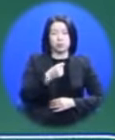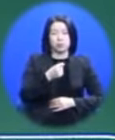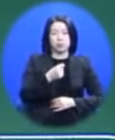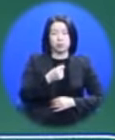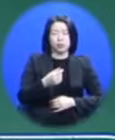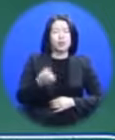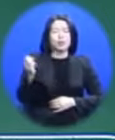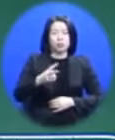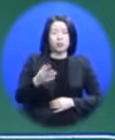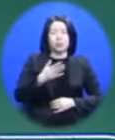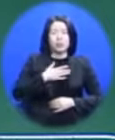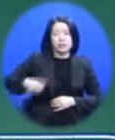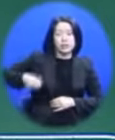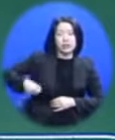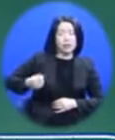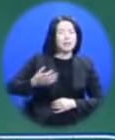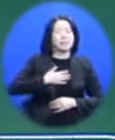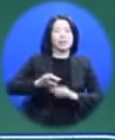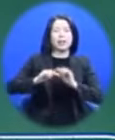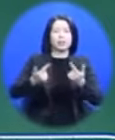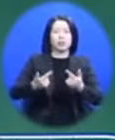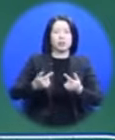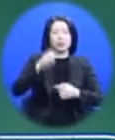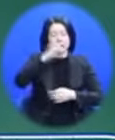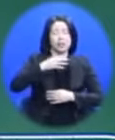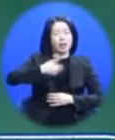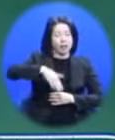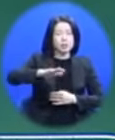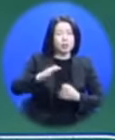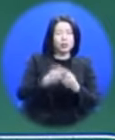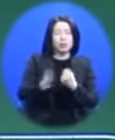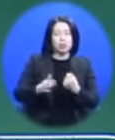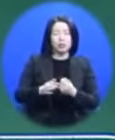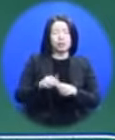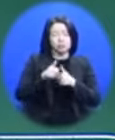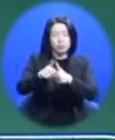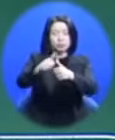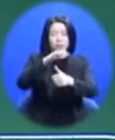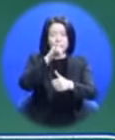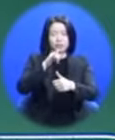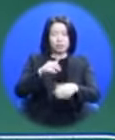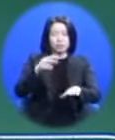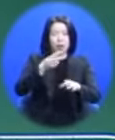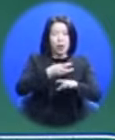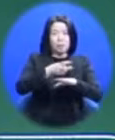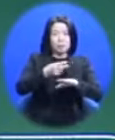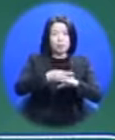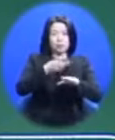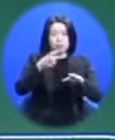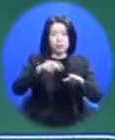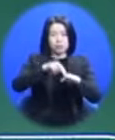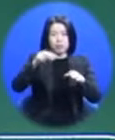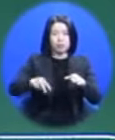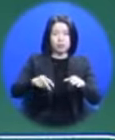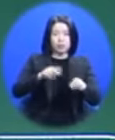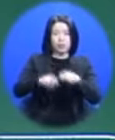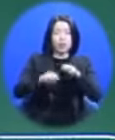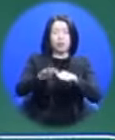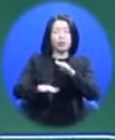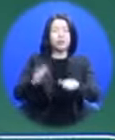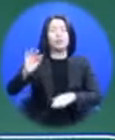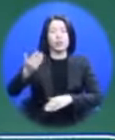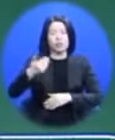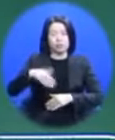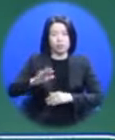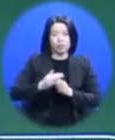제 것도 아니었기 때문에 그냥 가자고 그래서 그냥 갔어요. 그러면 이제 버스에서 내려서 걸어가야 할 때가 됐습니다. 그래서